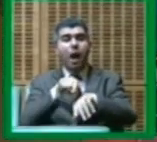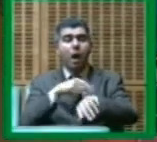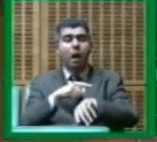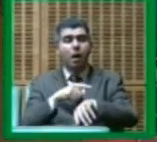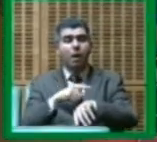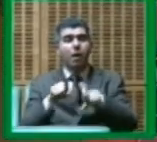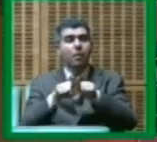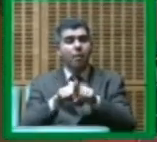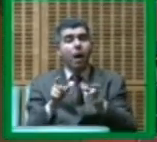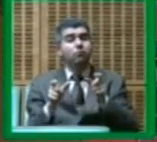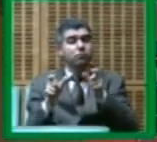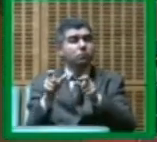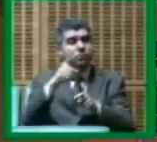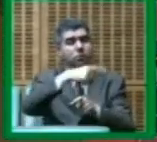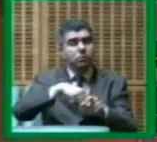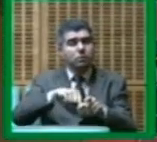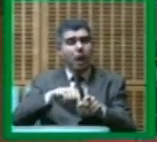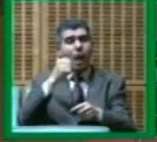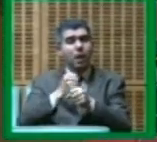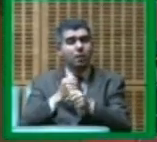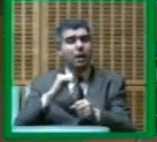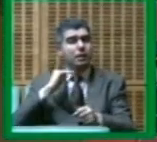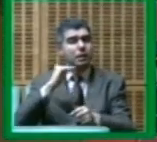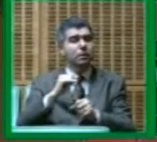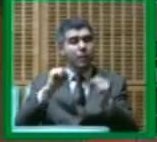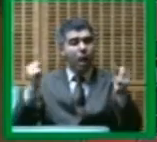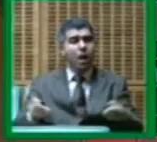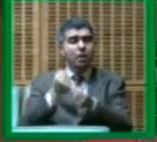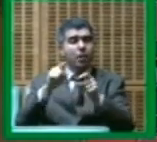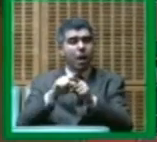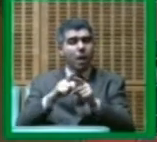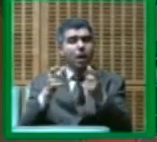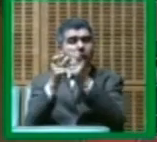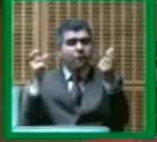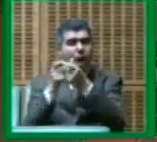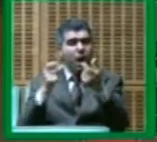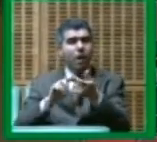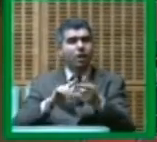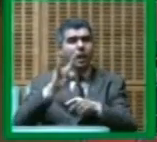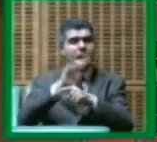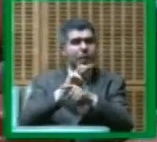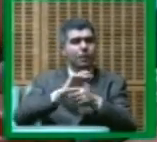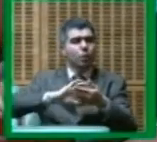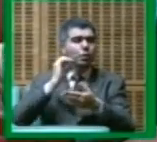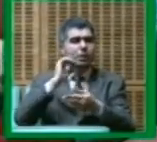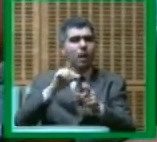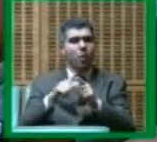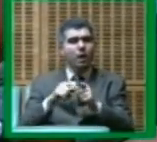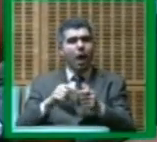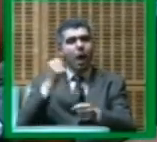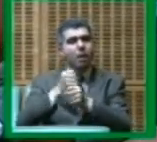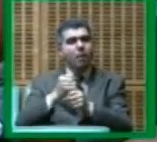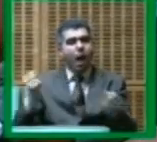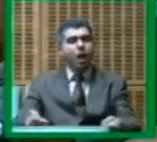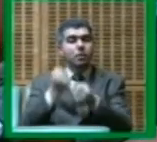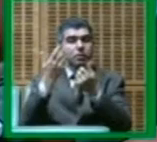محليه اكثر من ذلك. من بعد ذلك بدينا كنشتغلوا على مستوى النقل العمومي، على مستوى بمعنى كنعتقد كل شيء قام بالدور ديالو. ولكن